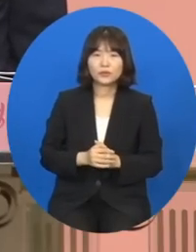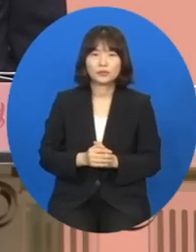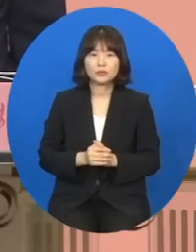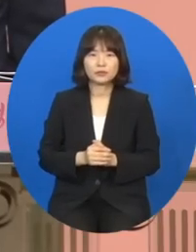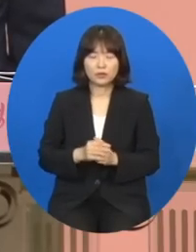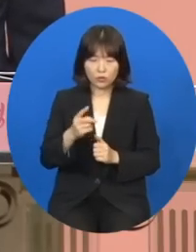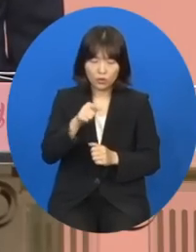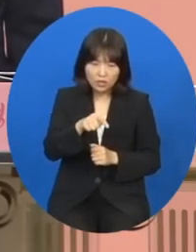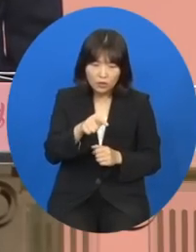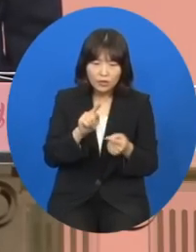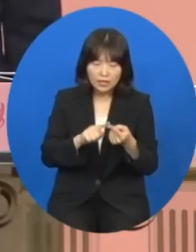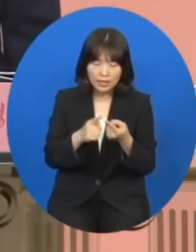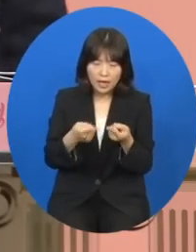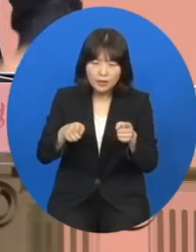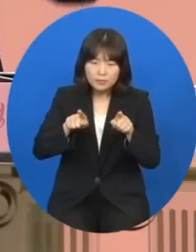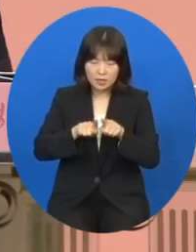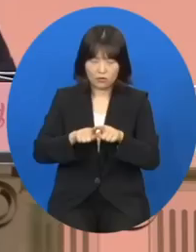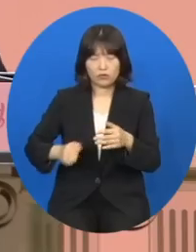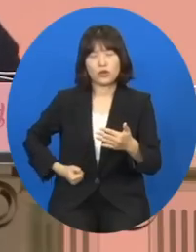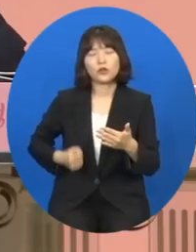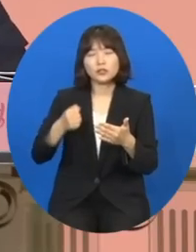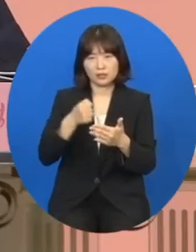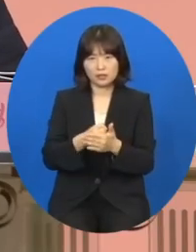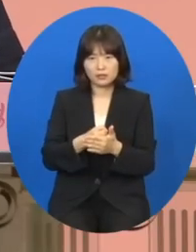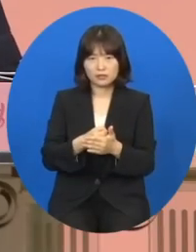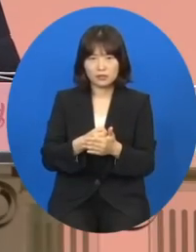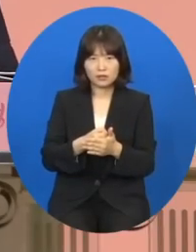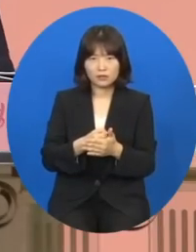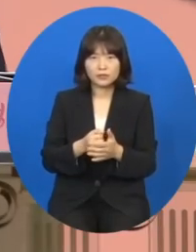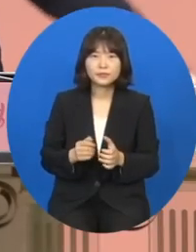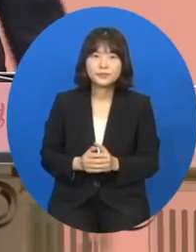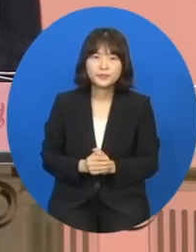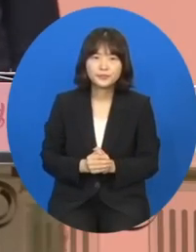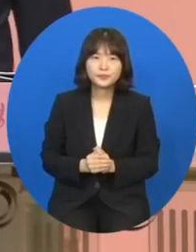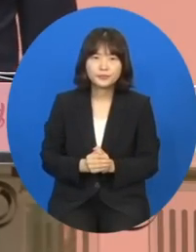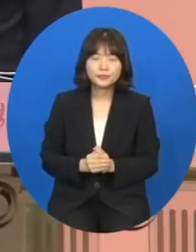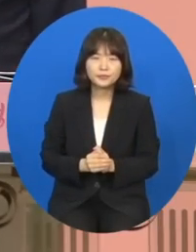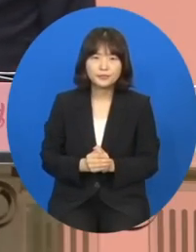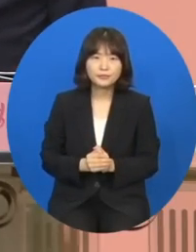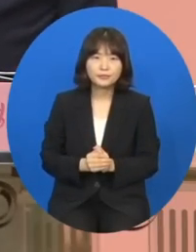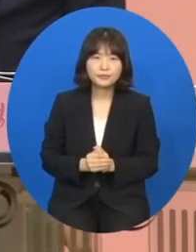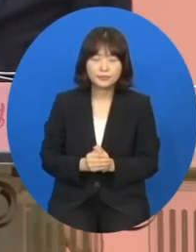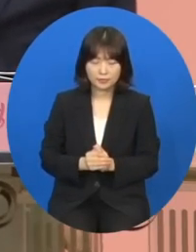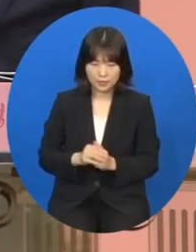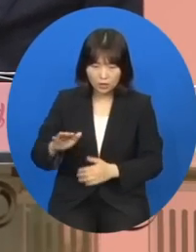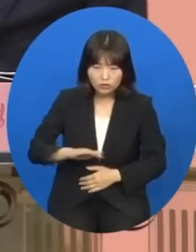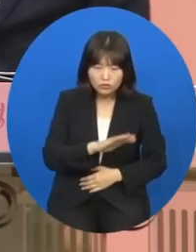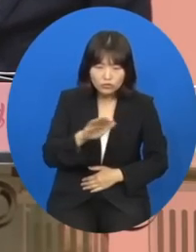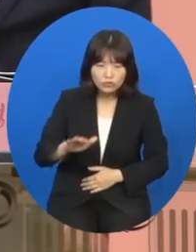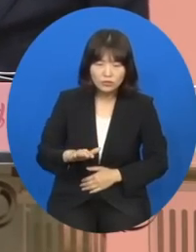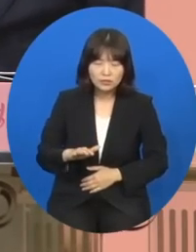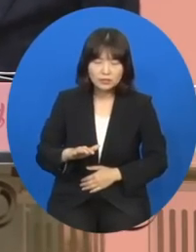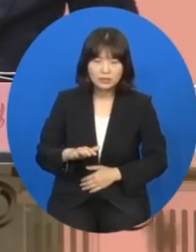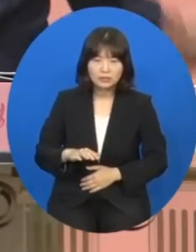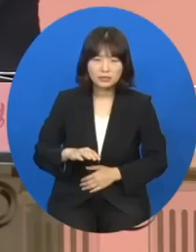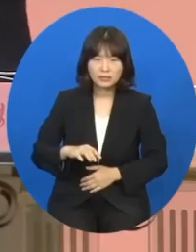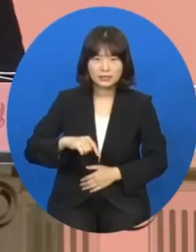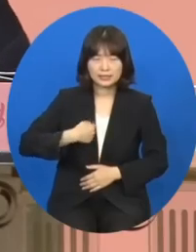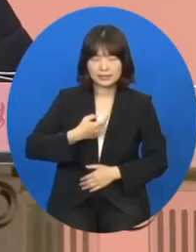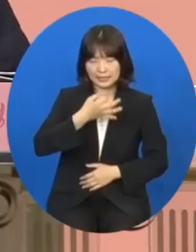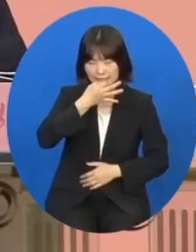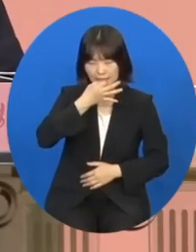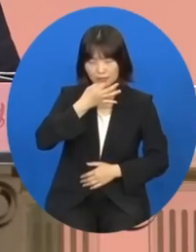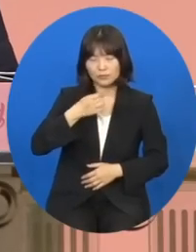함께하기로 결단하는 것입니다 위로 펜 초밥 써 패스 - 우리는 우리의 이기심 을 회개합니다